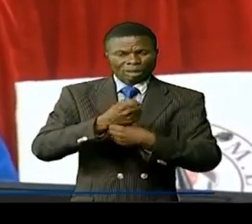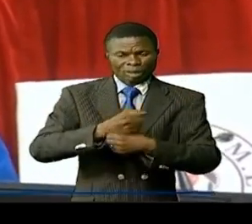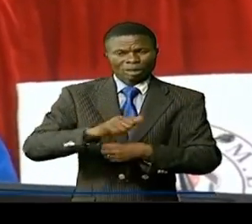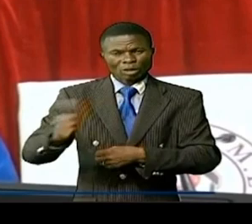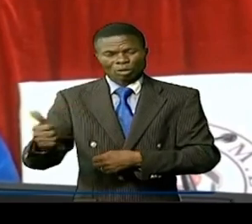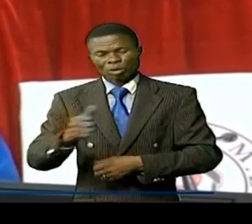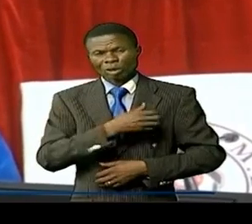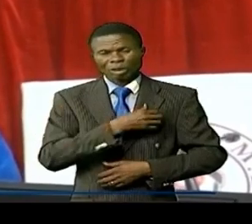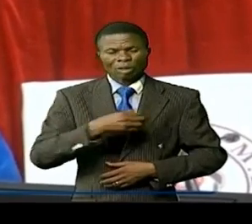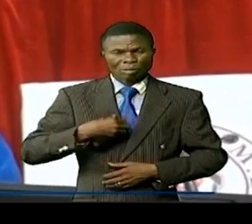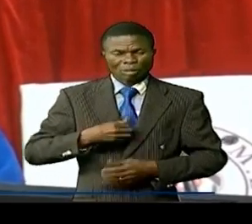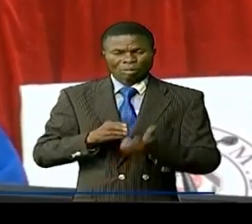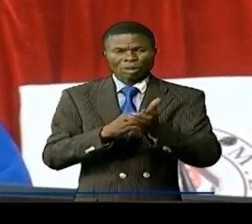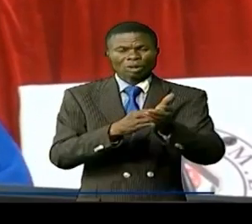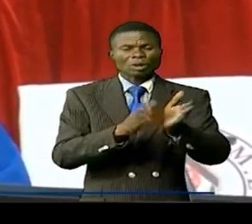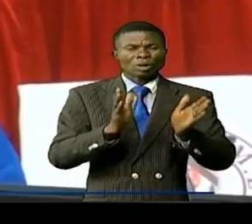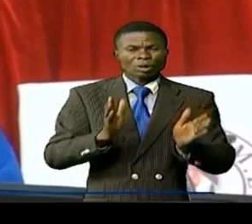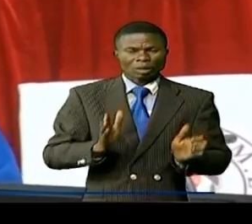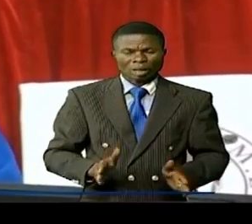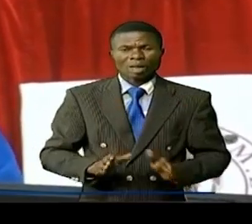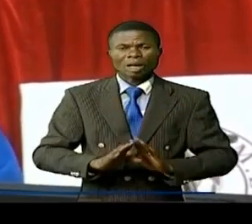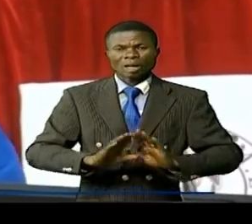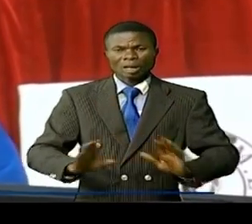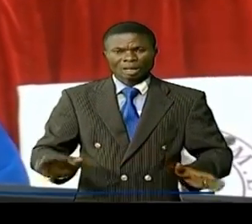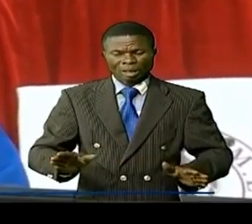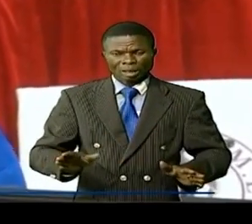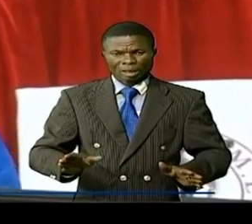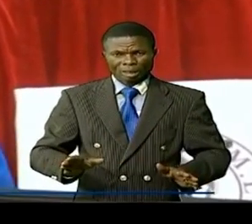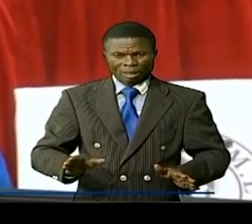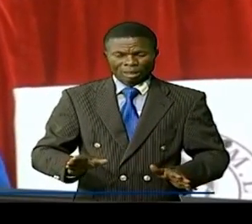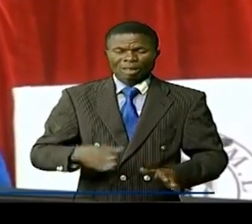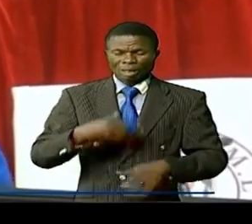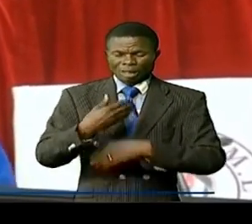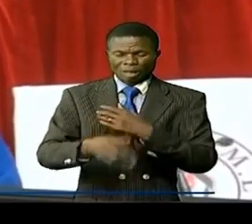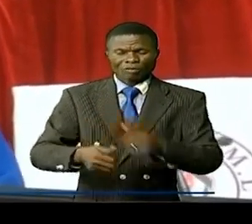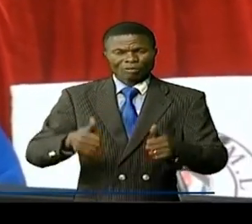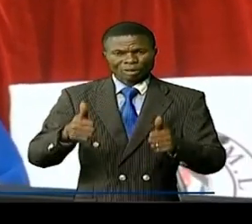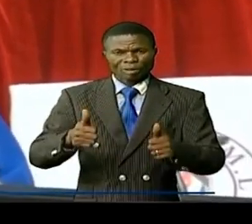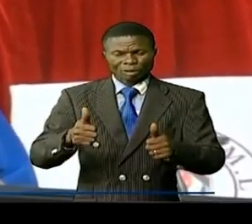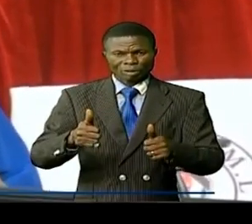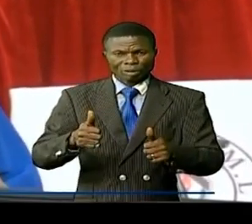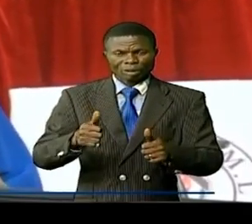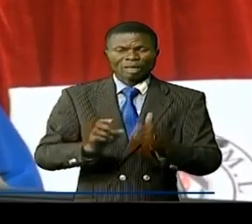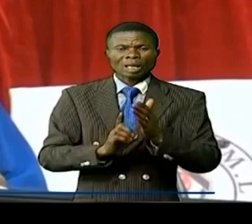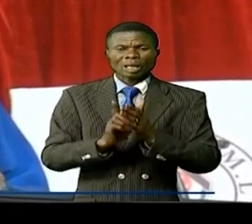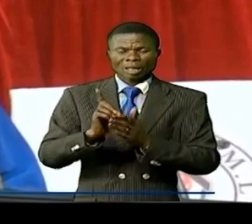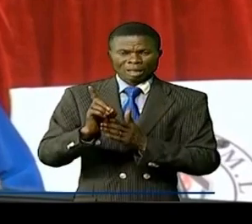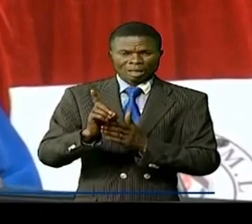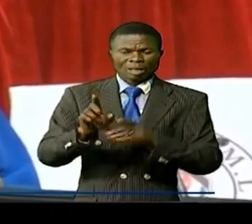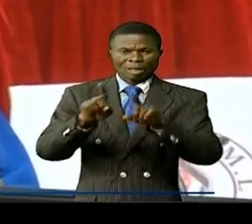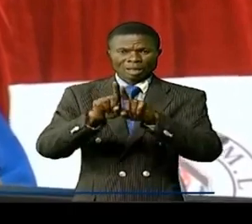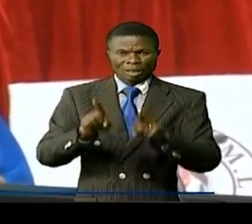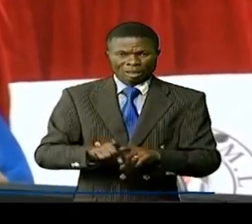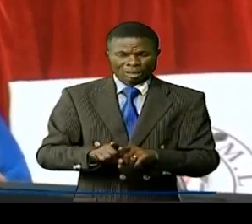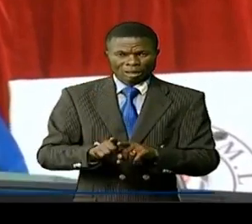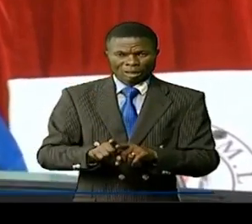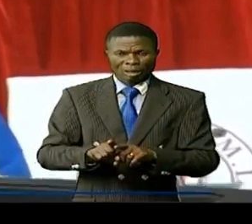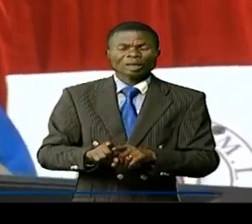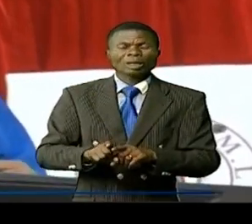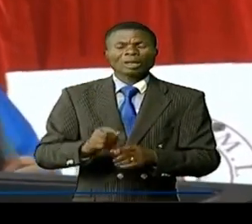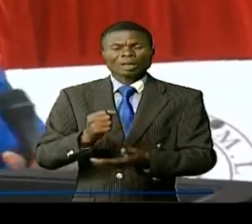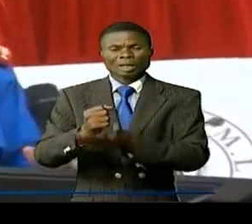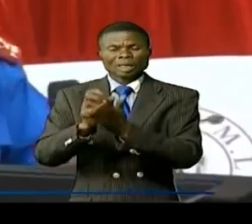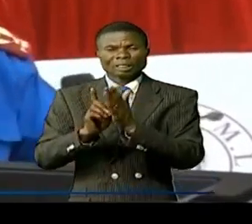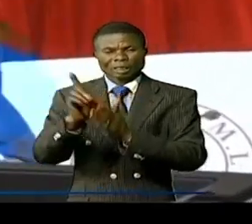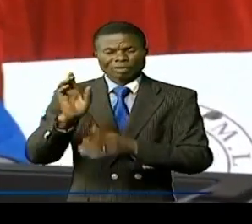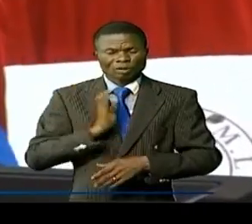femmes leaders capables d'impacter positivement la région et faire développer